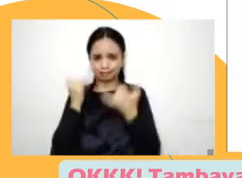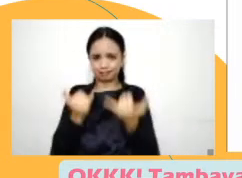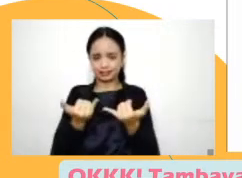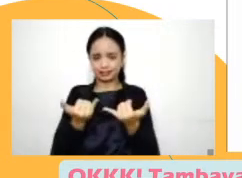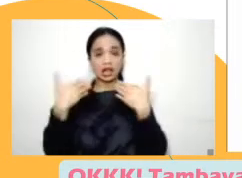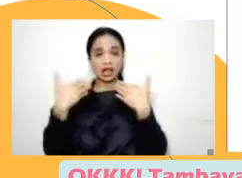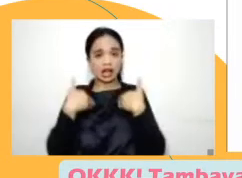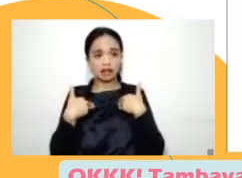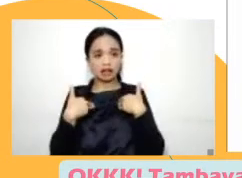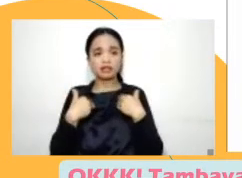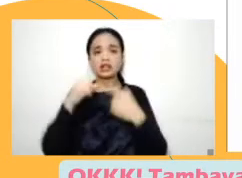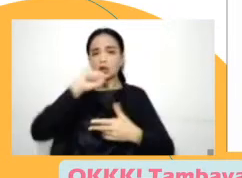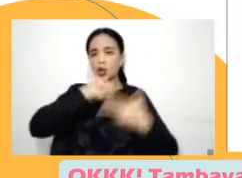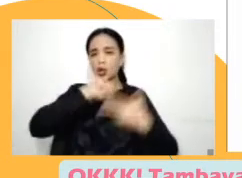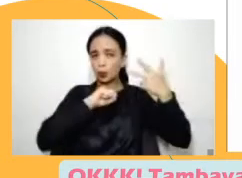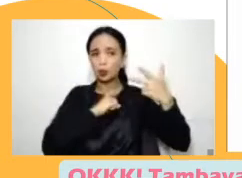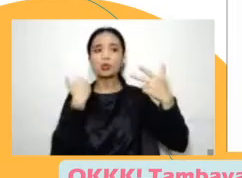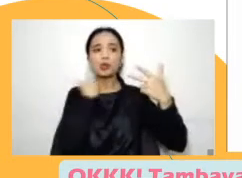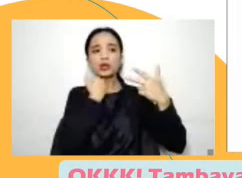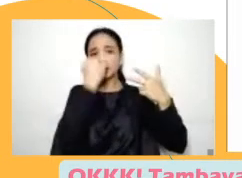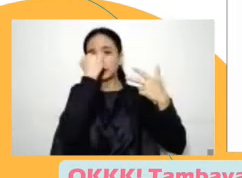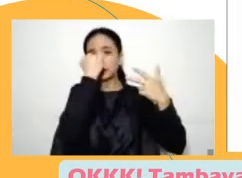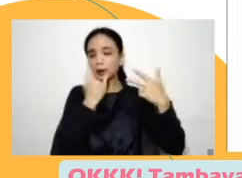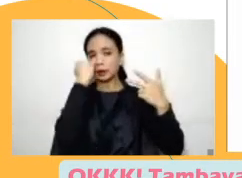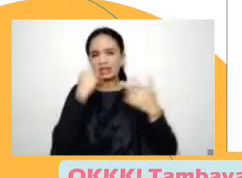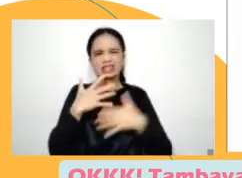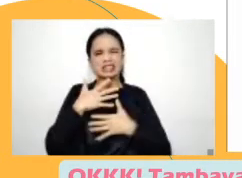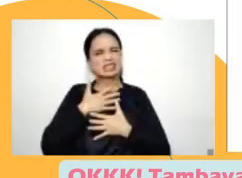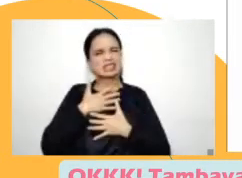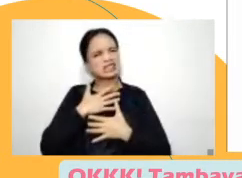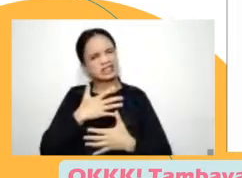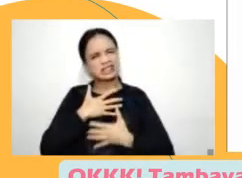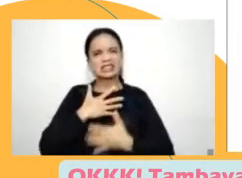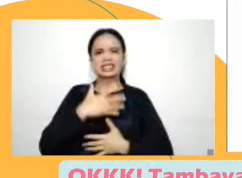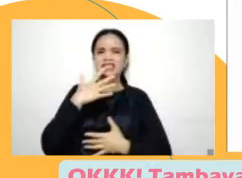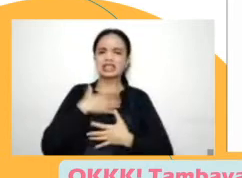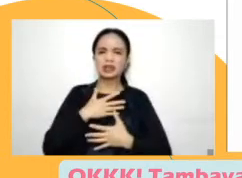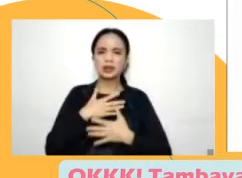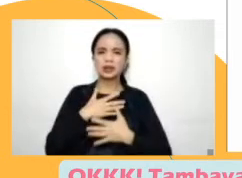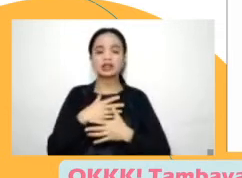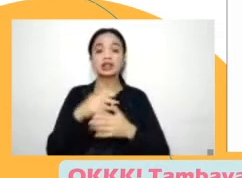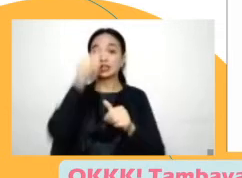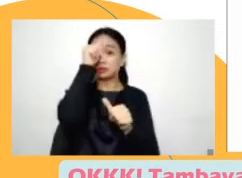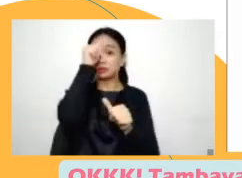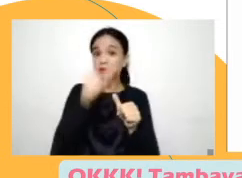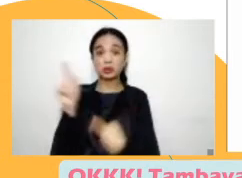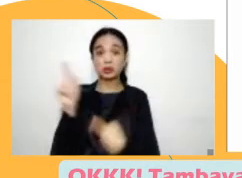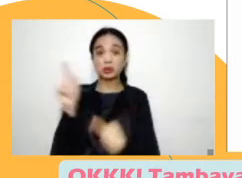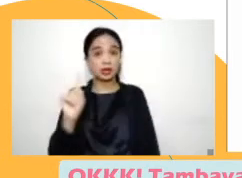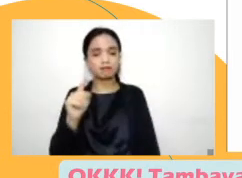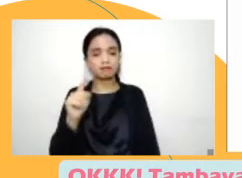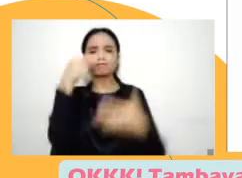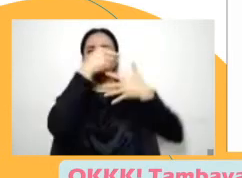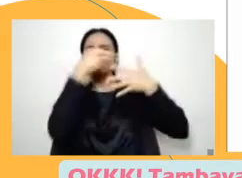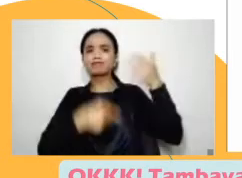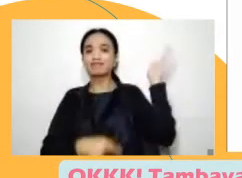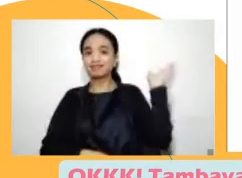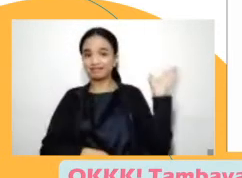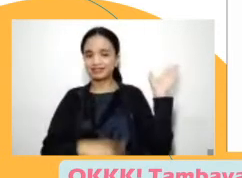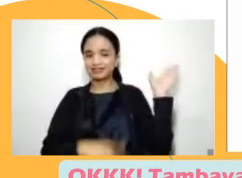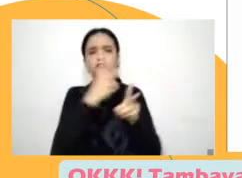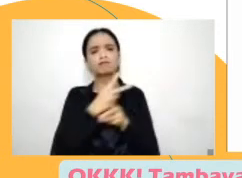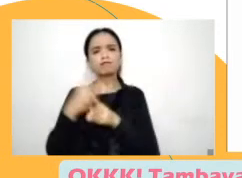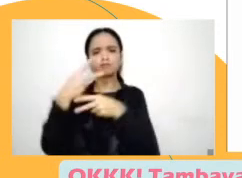sintomas sa lagnat, ubo, hirap sa paghinga, sipon, paghingal. Alalahanin po natin ang mga ito at alagaan po natin ang ating mga sarili sa